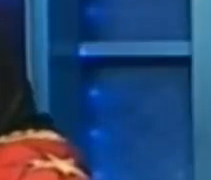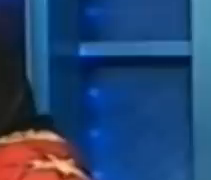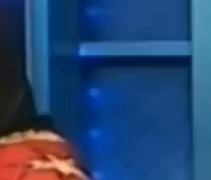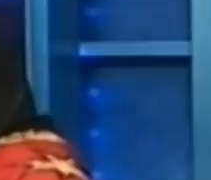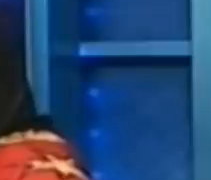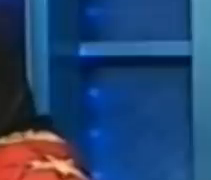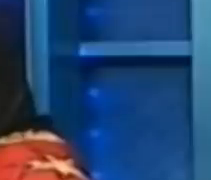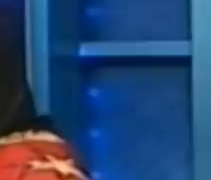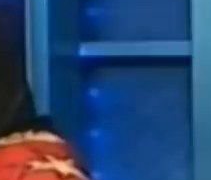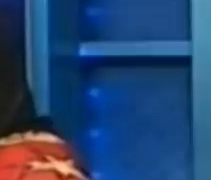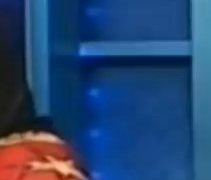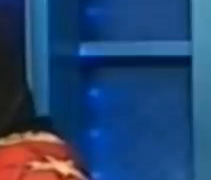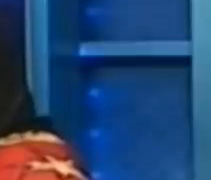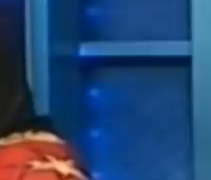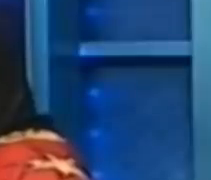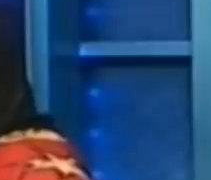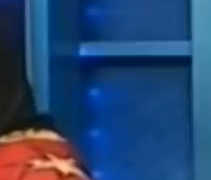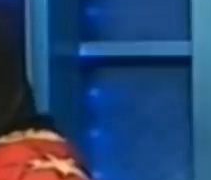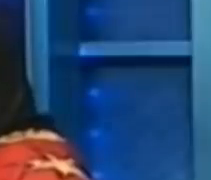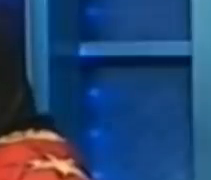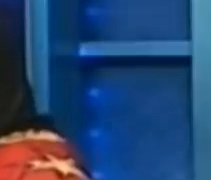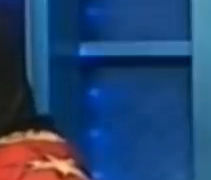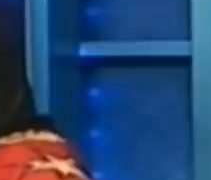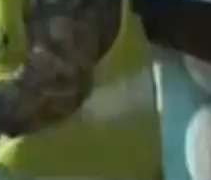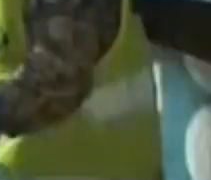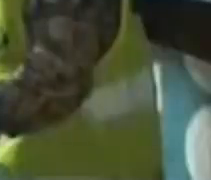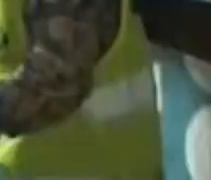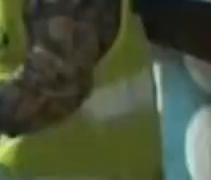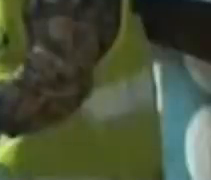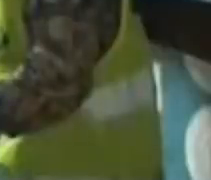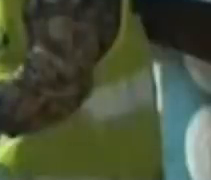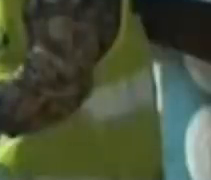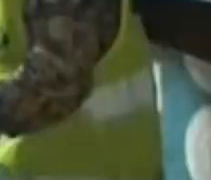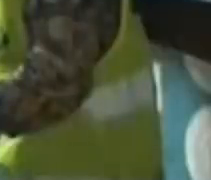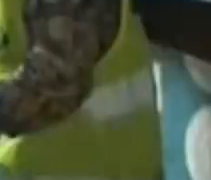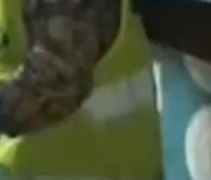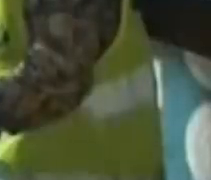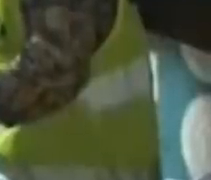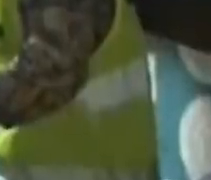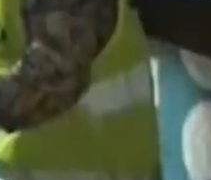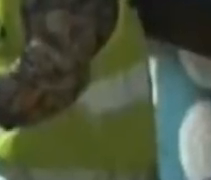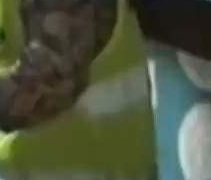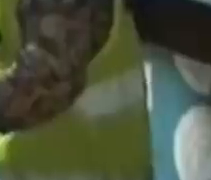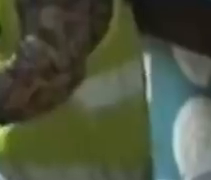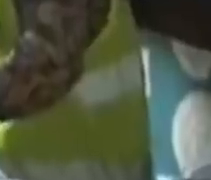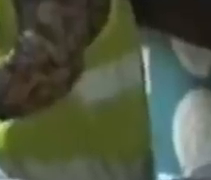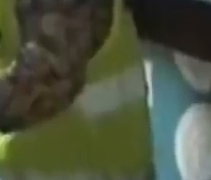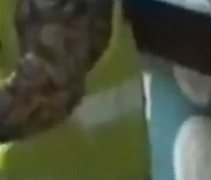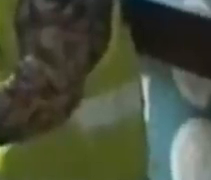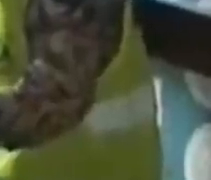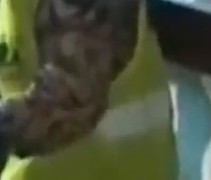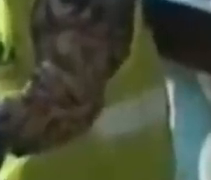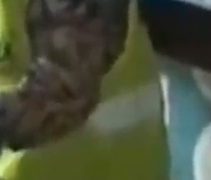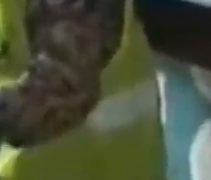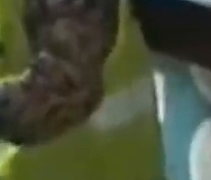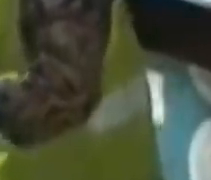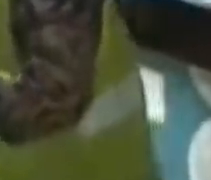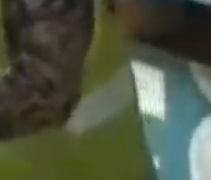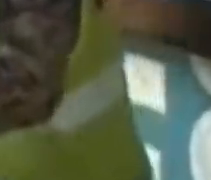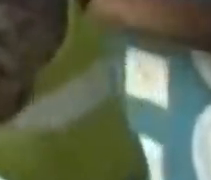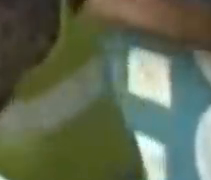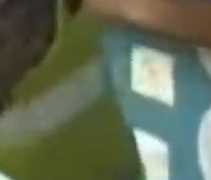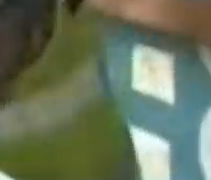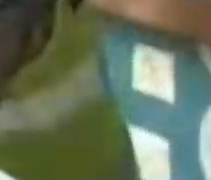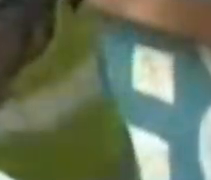haki ya kila Mzanzibari. Akizungumza mara baada ya kuhakiki taarifa zake kwenye daftari la kudumu la wapiga kura, Dr.